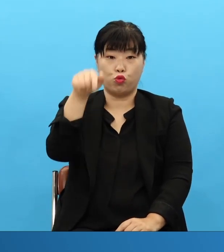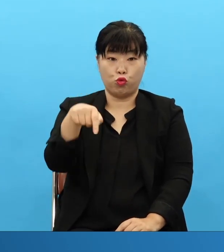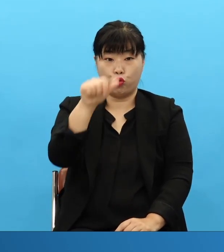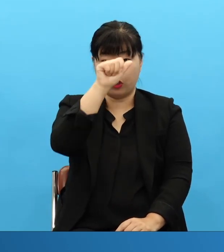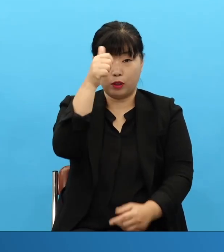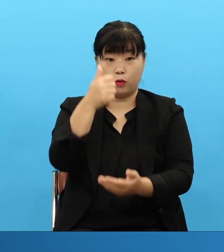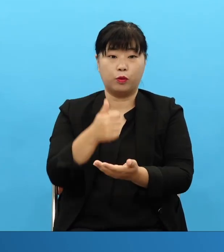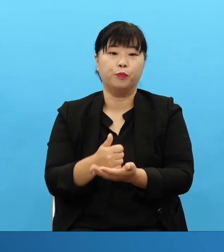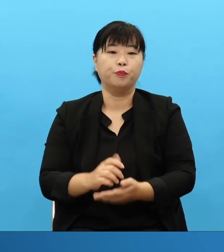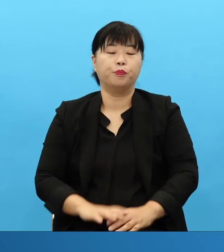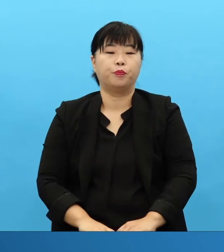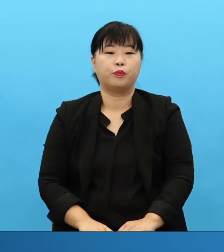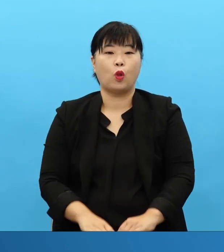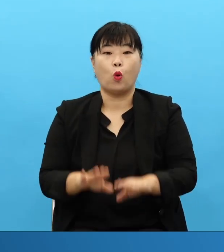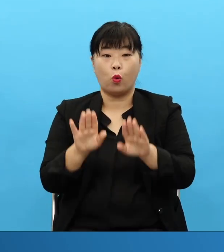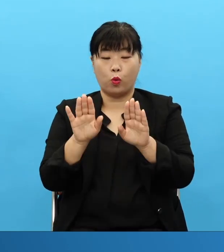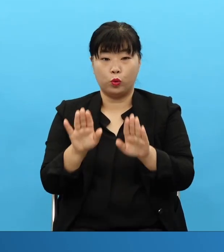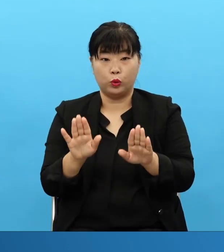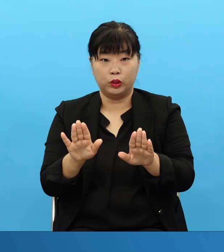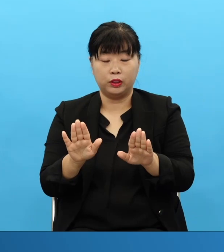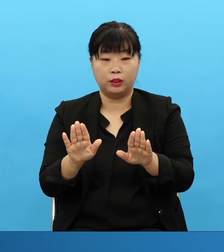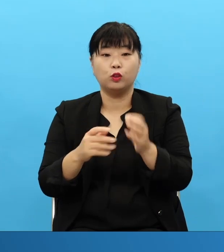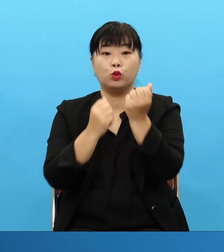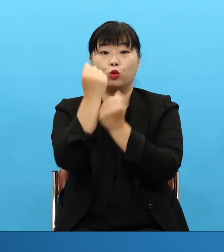수련회 이강은 전국 장로연합회